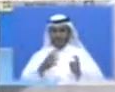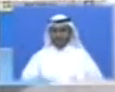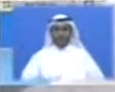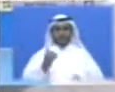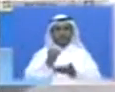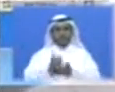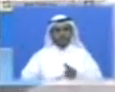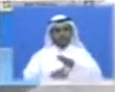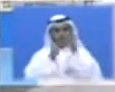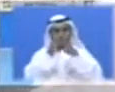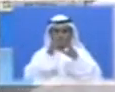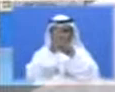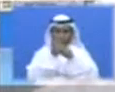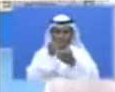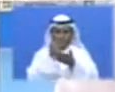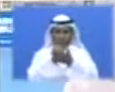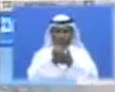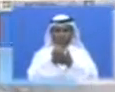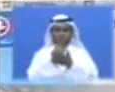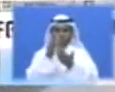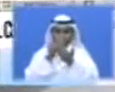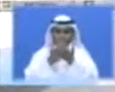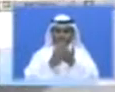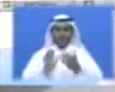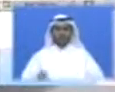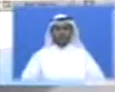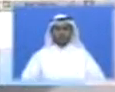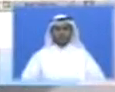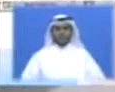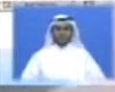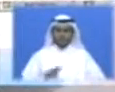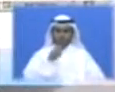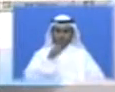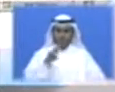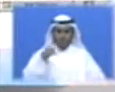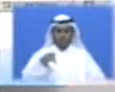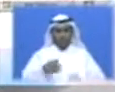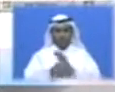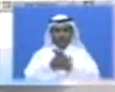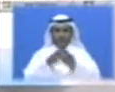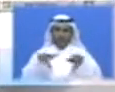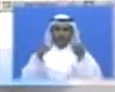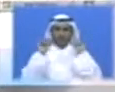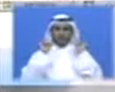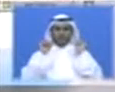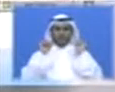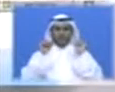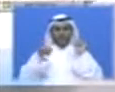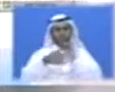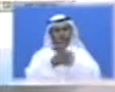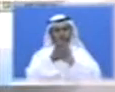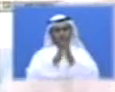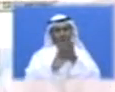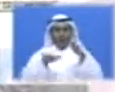تحت رعاية سمو أمير البلاد الشيخ صباح الأحمد جابر الصباح، واليوم وصلنا الى مشارف ختام هذه الدوره،